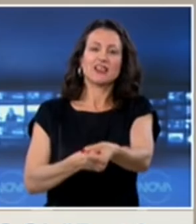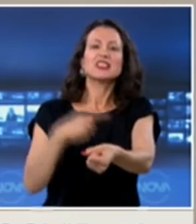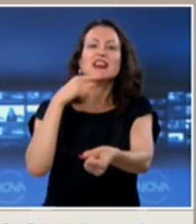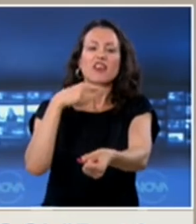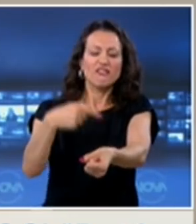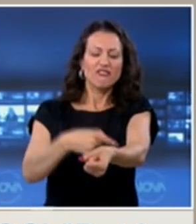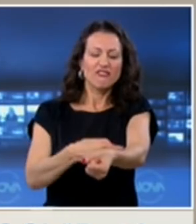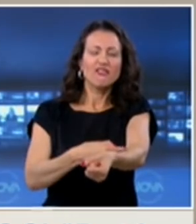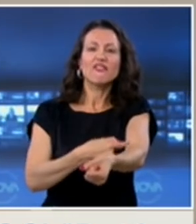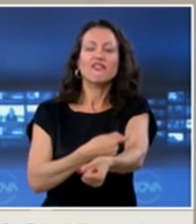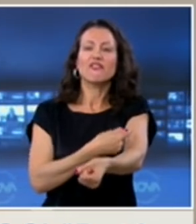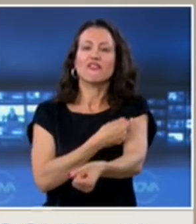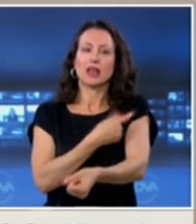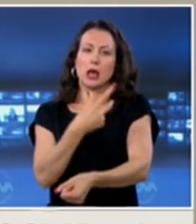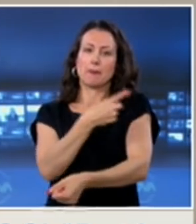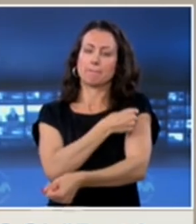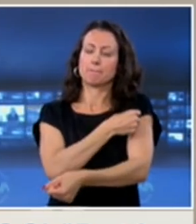венозна инжекция.